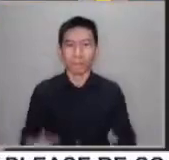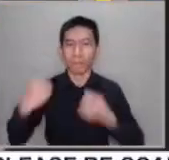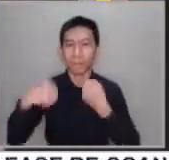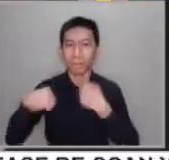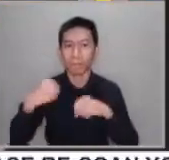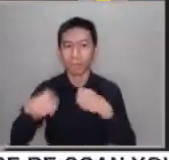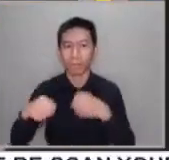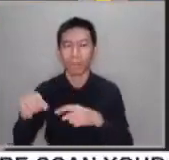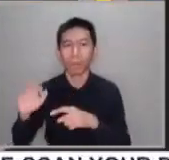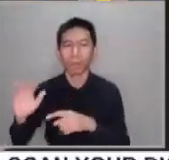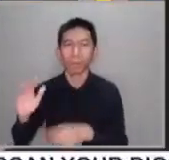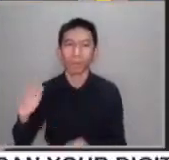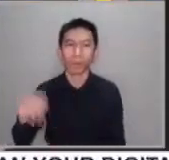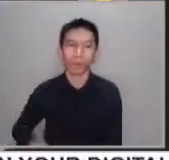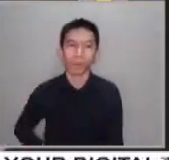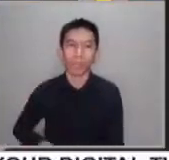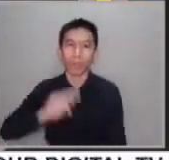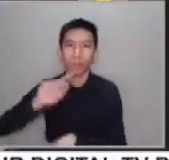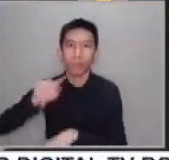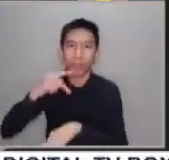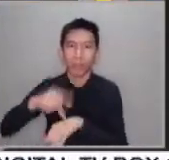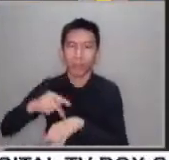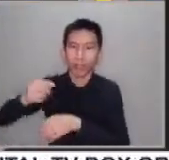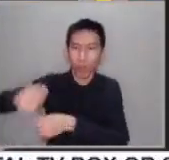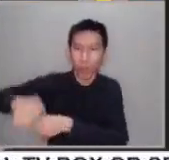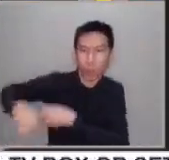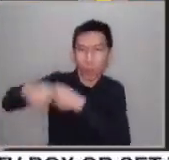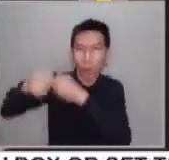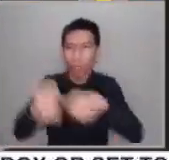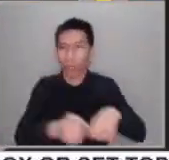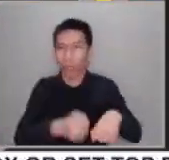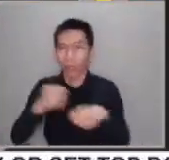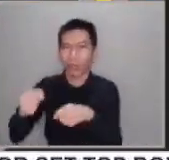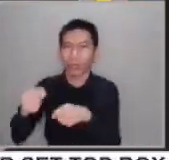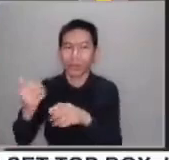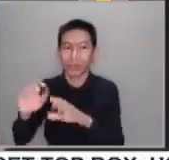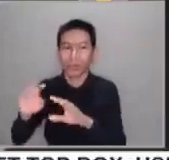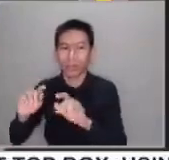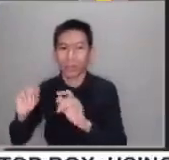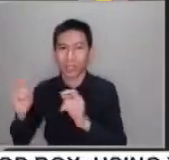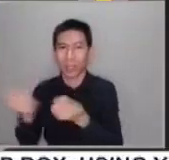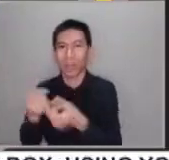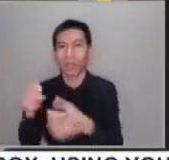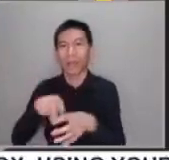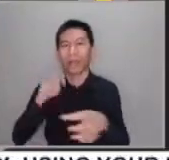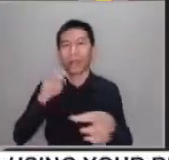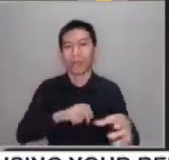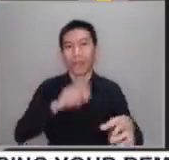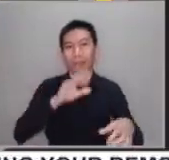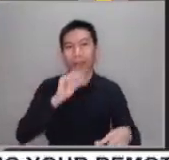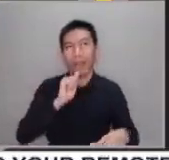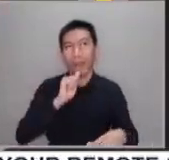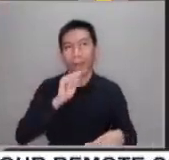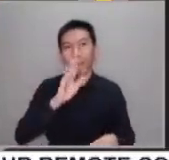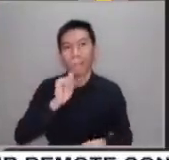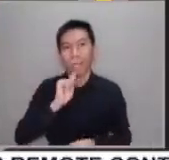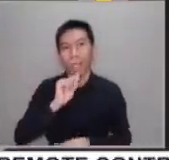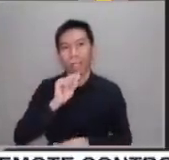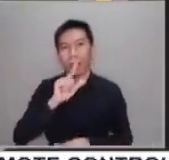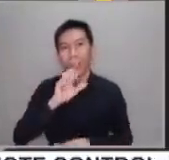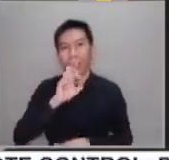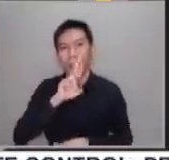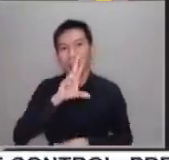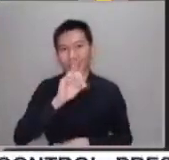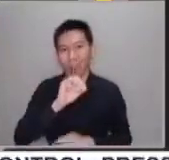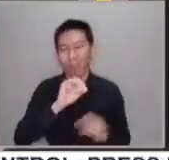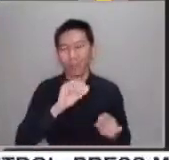Nagpaalam na sa Philippine Rowing Team ang isa sa mga pambato nito na si Melka Jen Caballero. Kung bakit, alamin sa report ni Kay Asuncion, Rise and